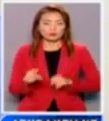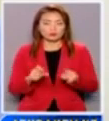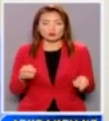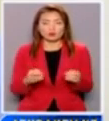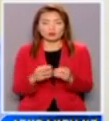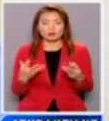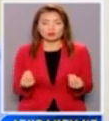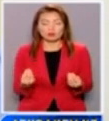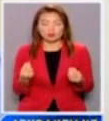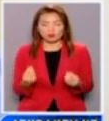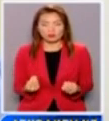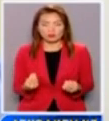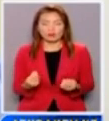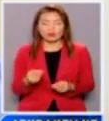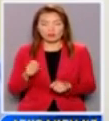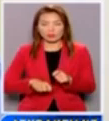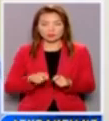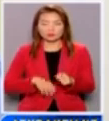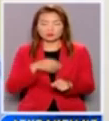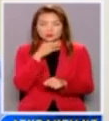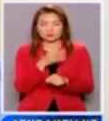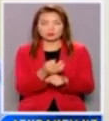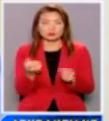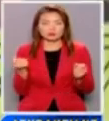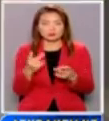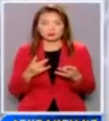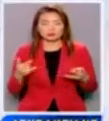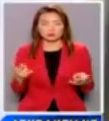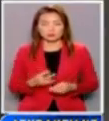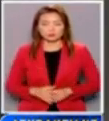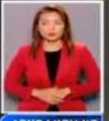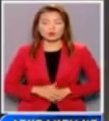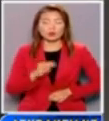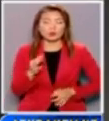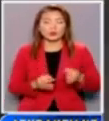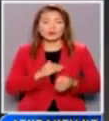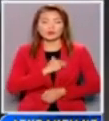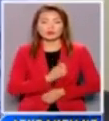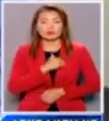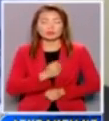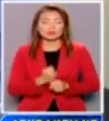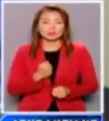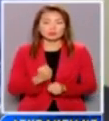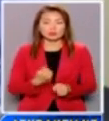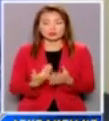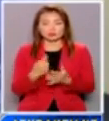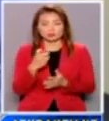15 күнде бана тексеріп өзінің анықтамасын дайындайды. Жеке сот орындаушылардың өндірісінде